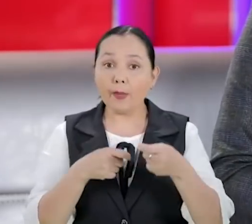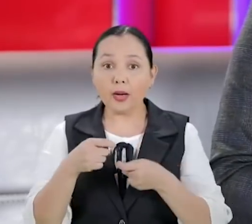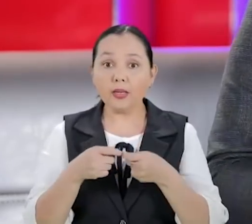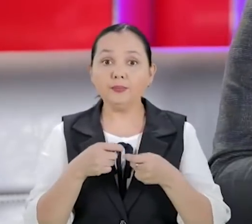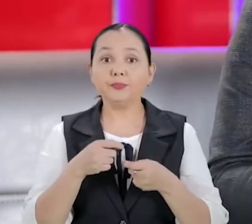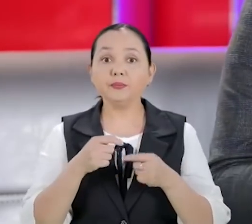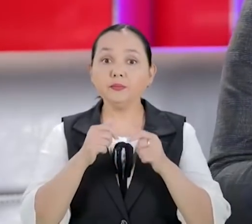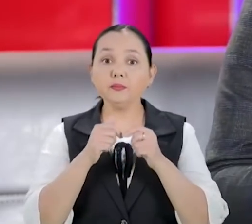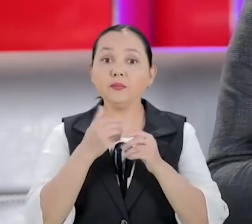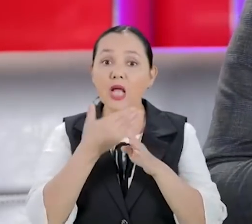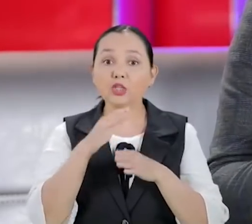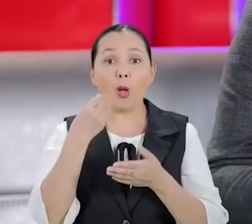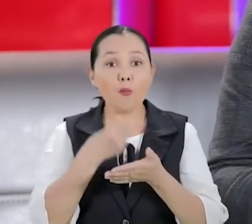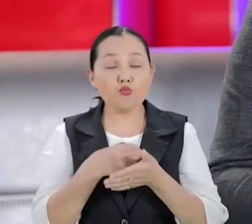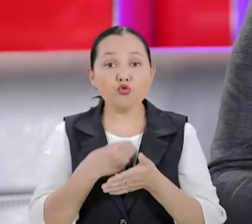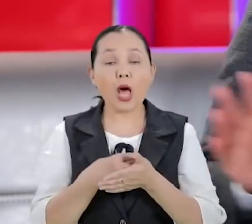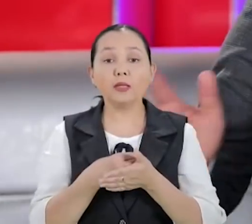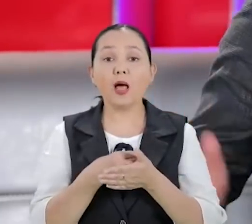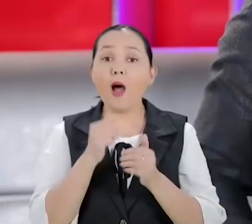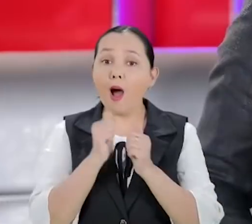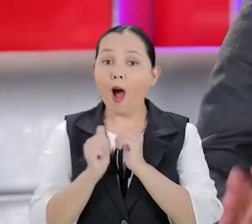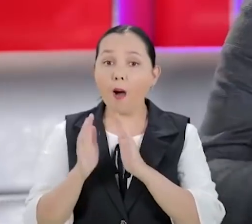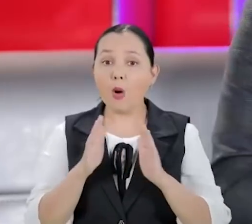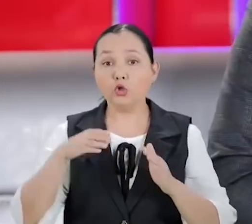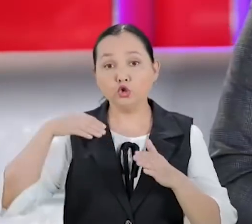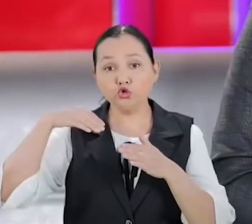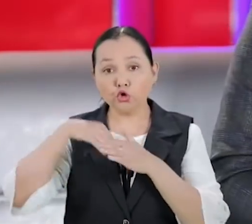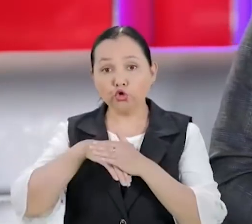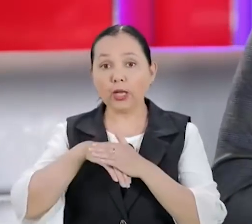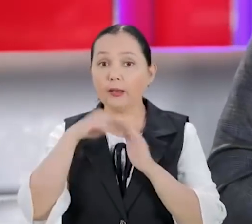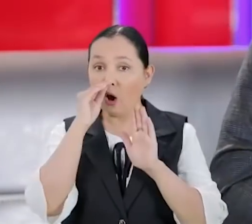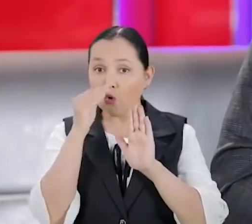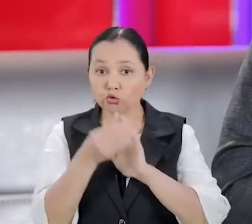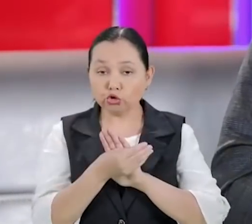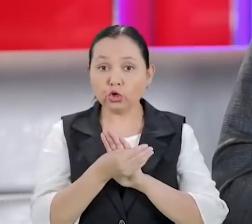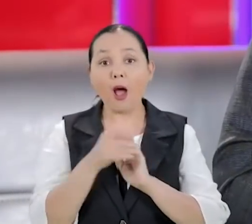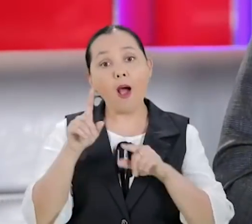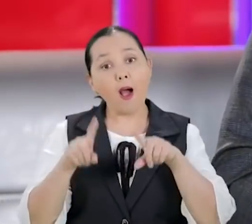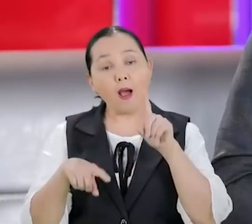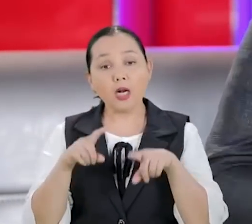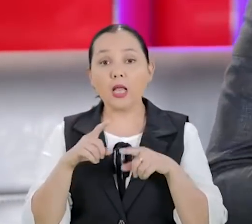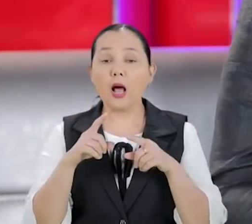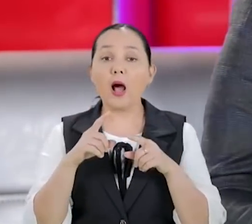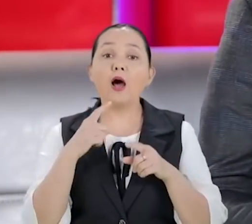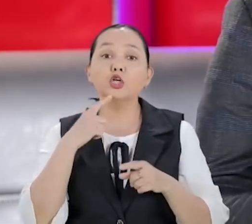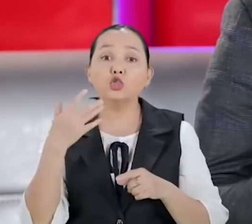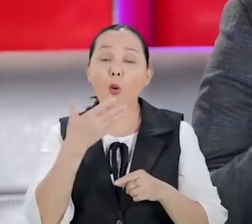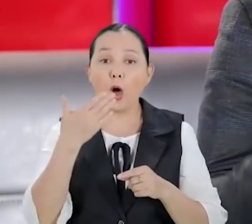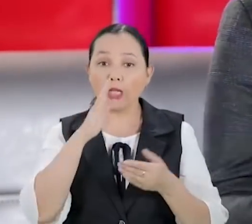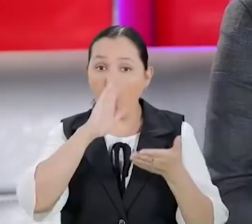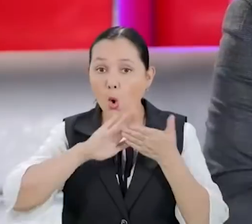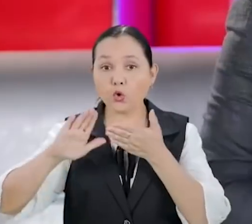rahbarlar esa ajratilgan pullarni hamon cho'ntakka urish, albatta ayrimlari. Ayrimlari hisobotlarni